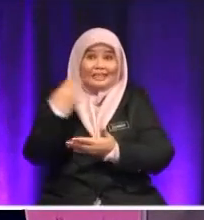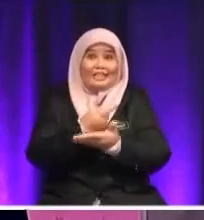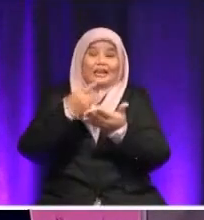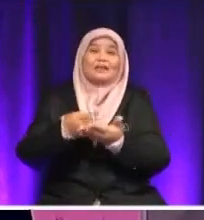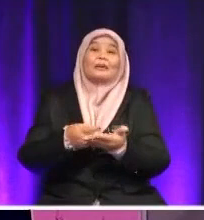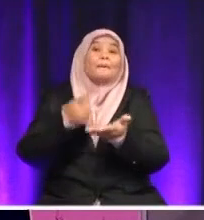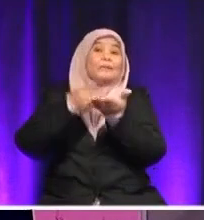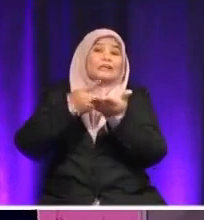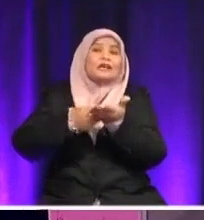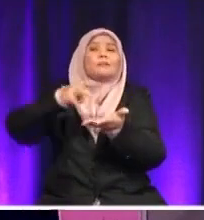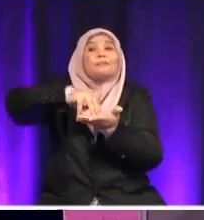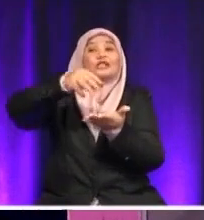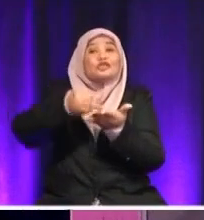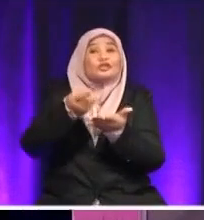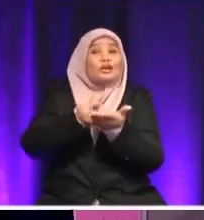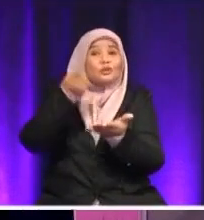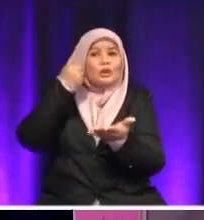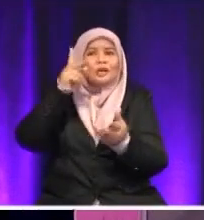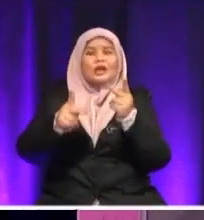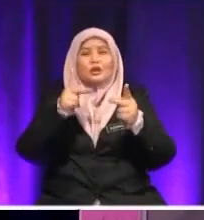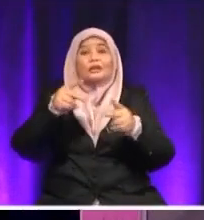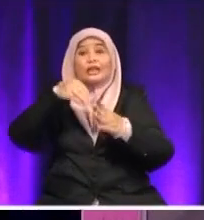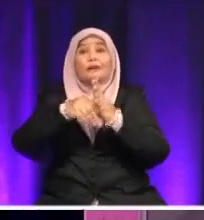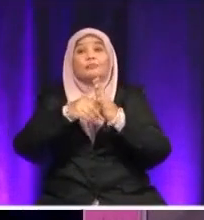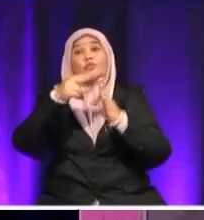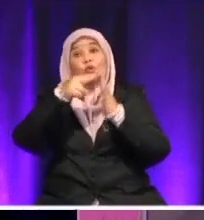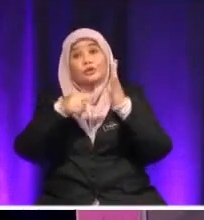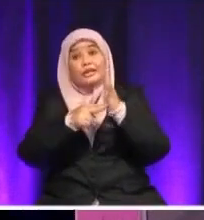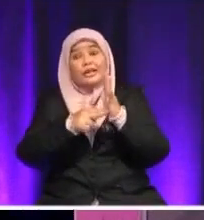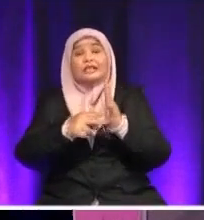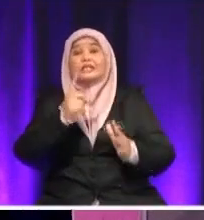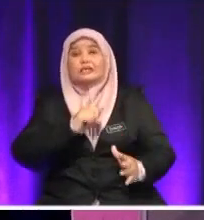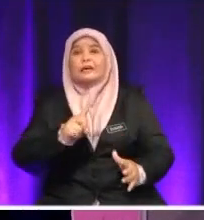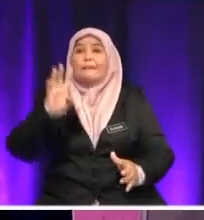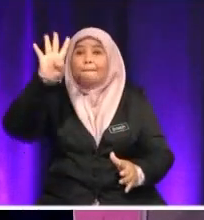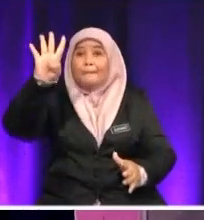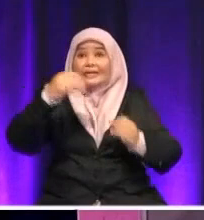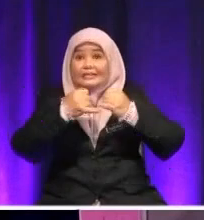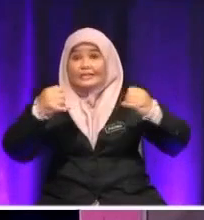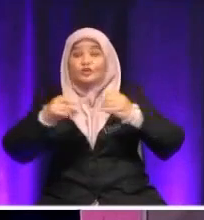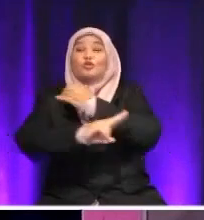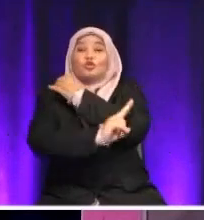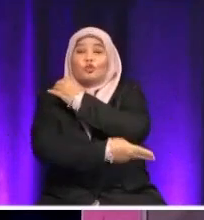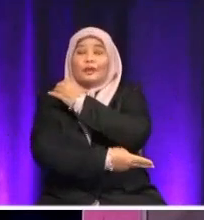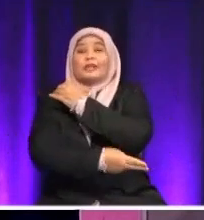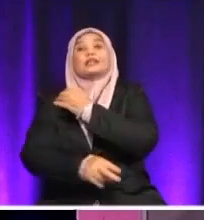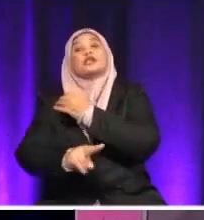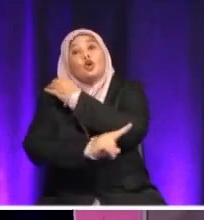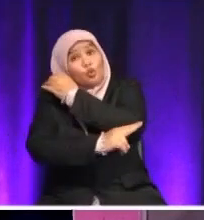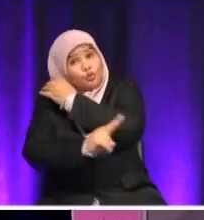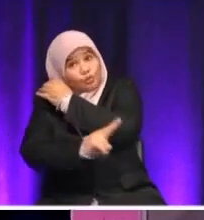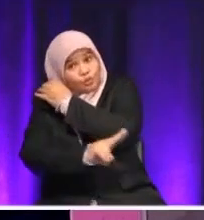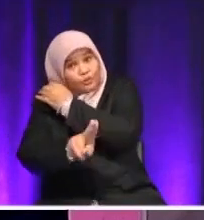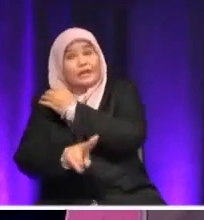bincangkan tentang maksud dahulu. Kalau dalam perundangan Islam kita ada empat jenis hukuman, iaitu hudud, kita